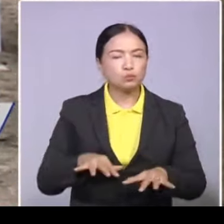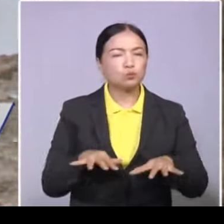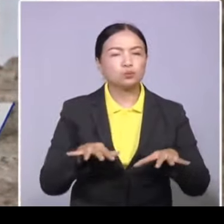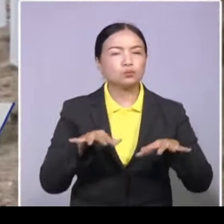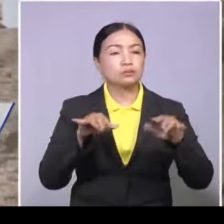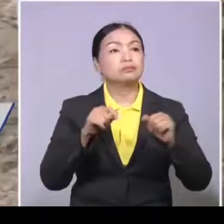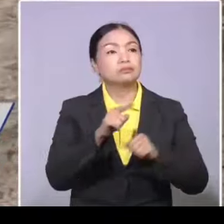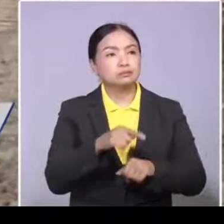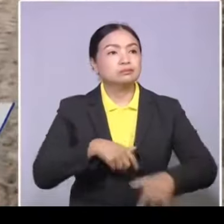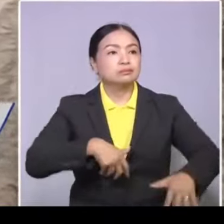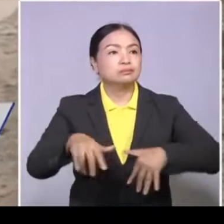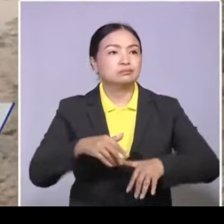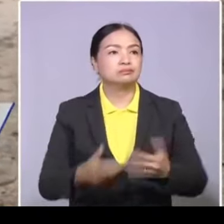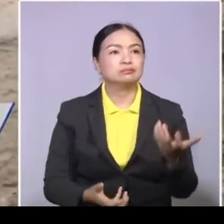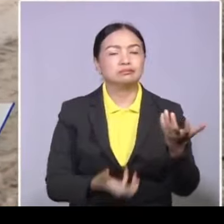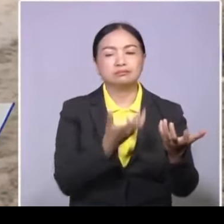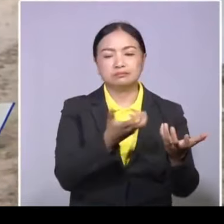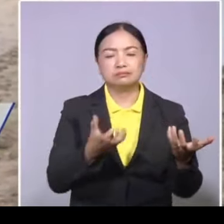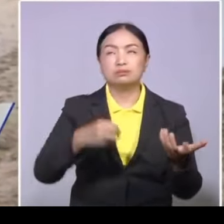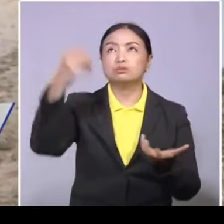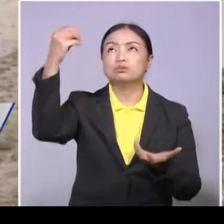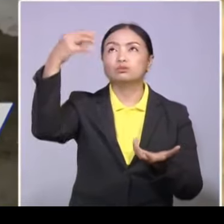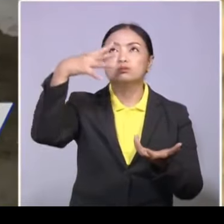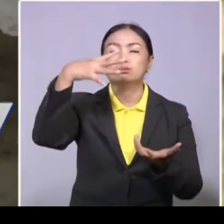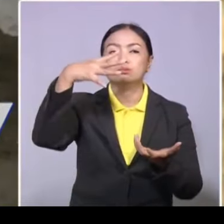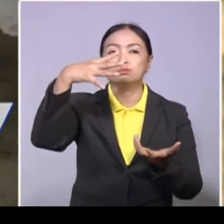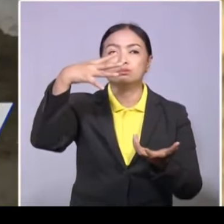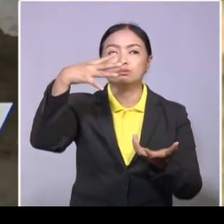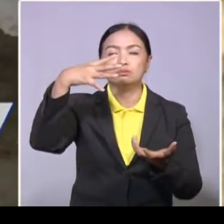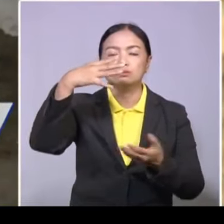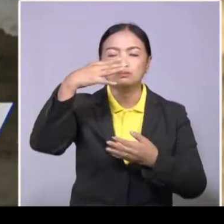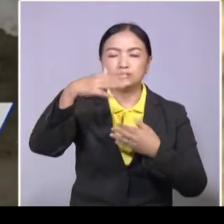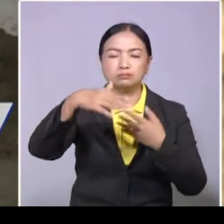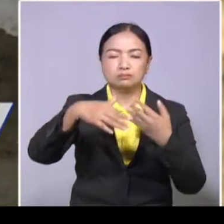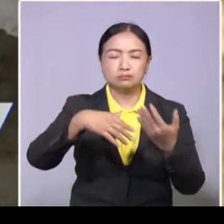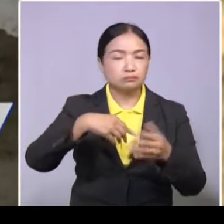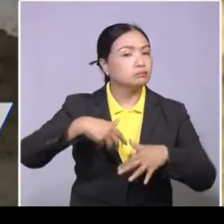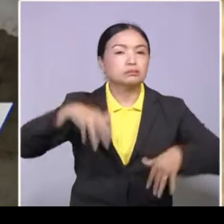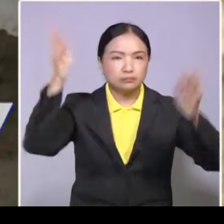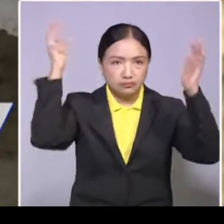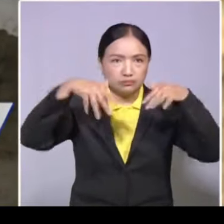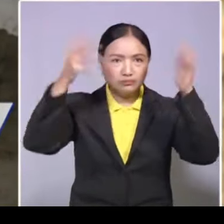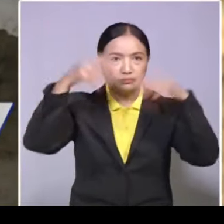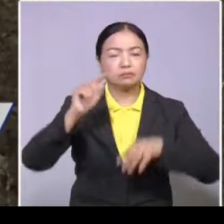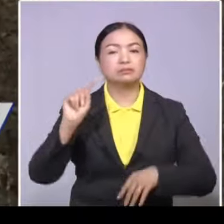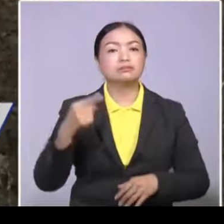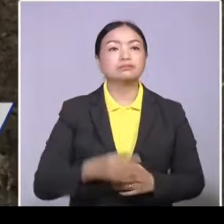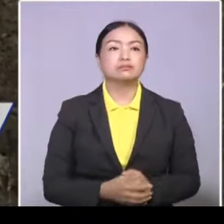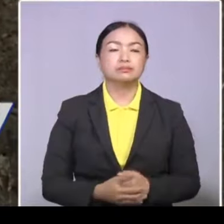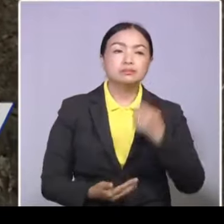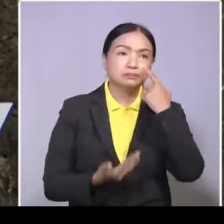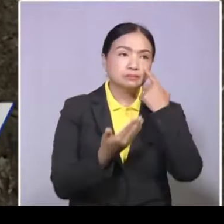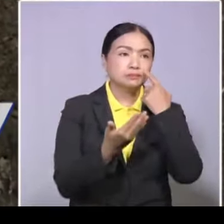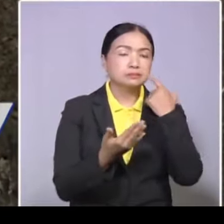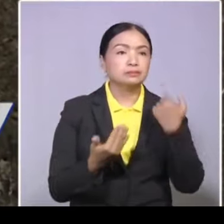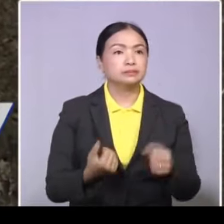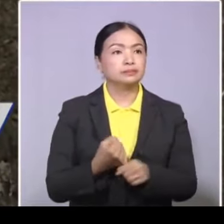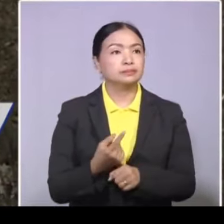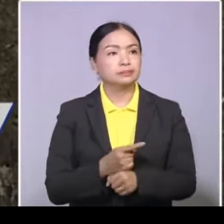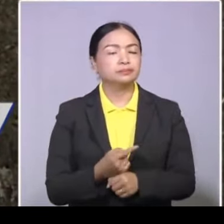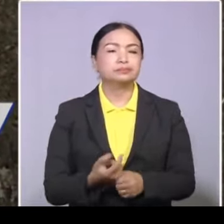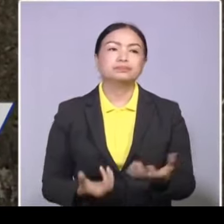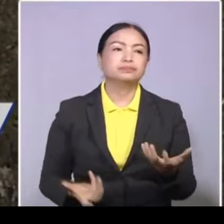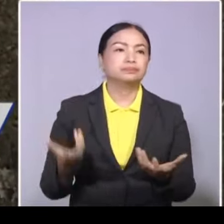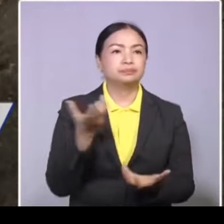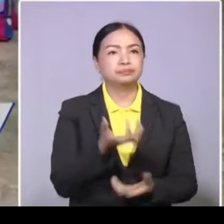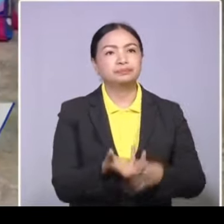คะชาวบ้านเนี่ยเอามาพึ่งแดดอยู่ได้ 2-3 วันค่ะยังไม่ทันถึงคุณผู้ชมคะฝนก็ตกลงมาซ้ำเวลานี้ก็เลยทำได้แค่การนำมากอง